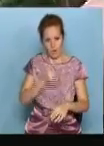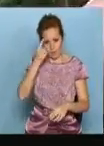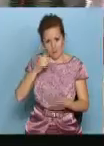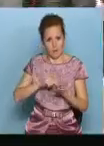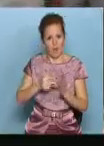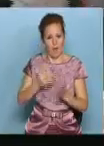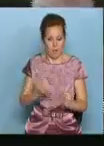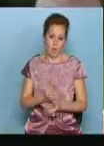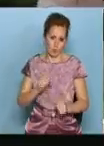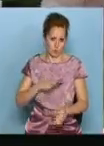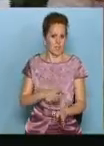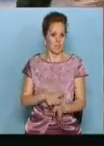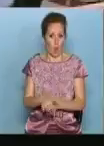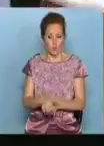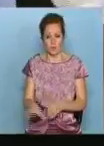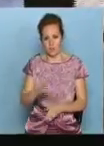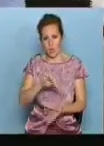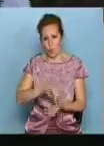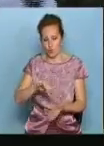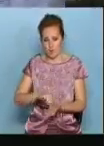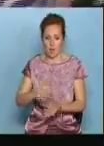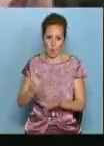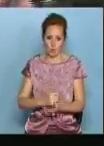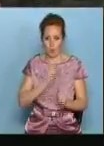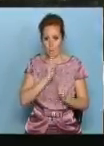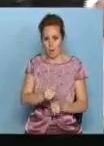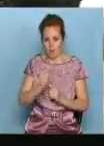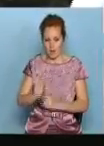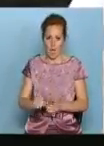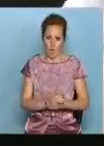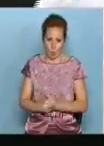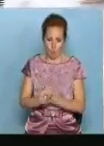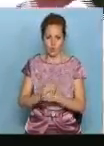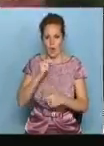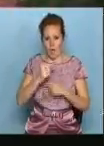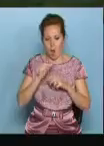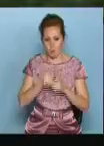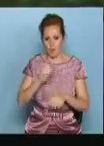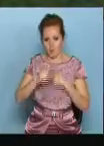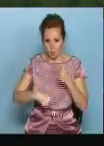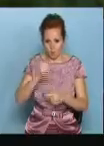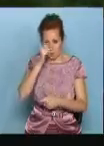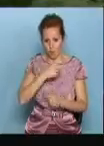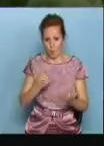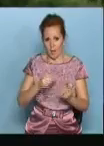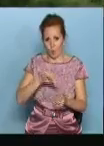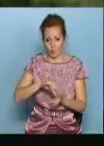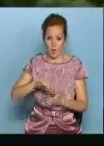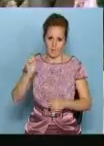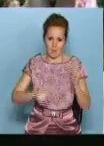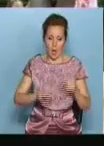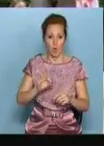правда исполнится. Все участники восхождения получили памятные подарки. Дружно обещали и в следующем году принять участие в фестивале. А он